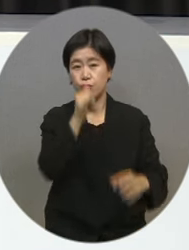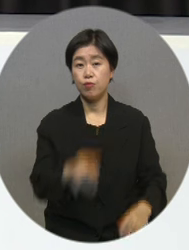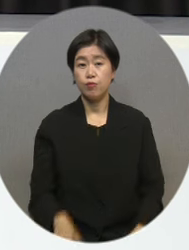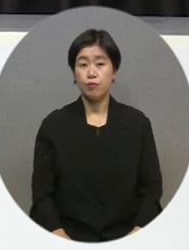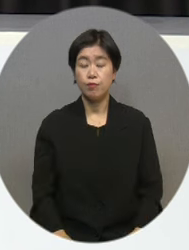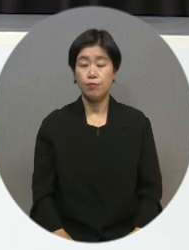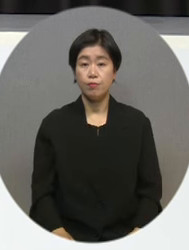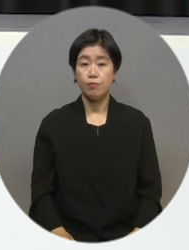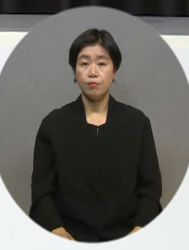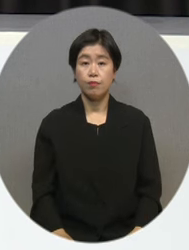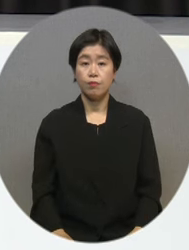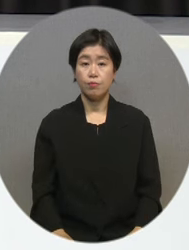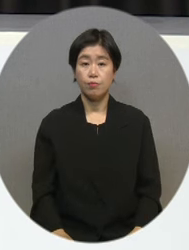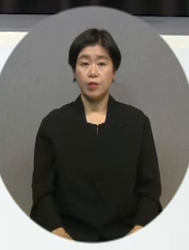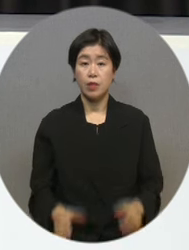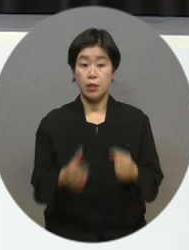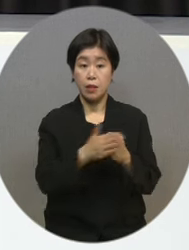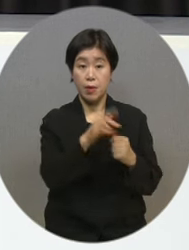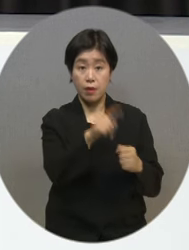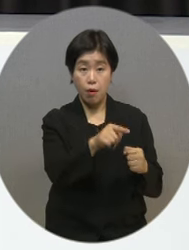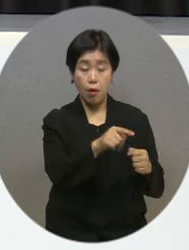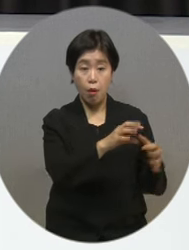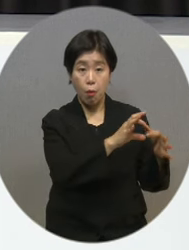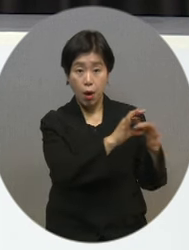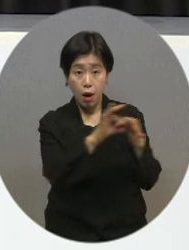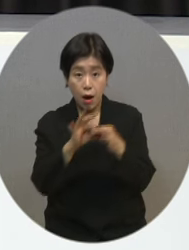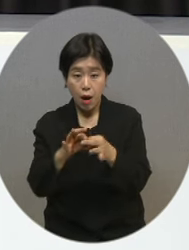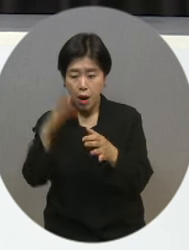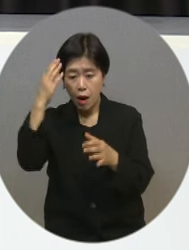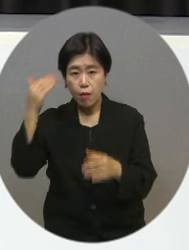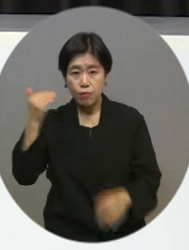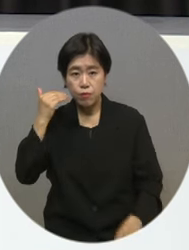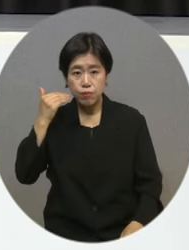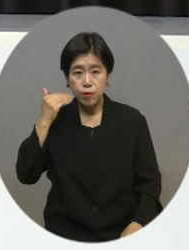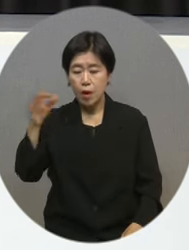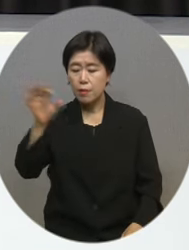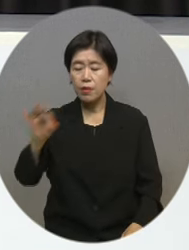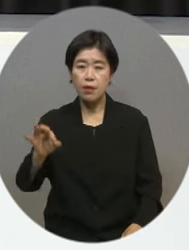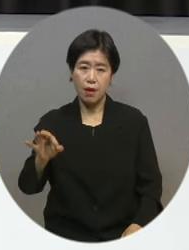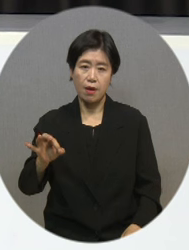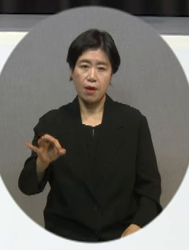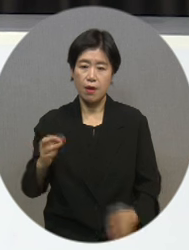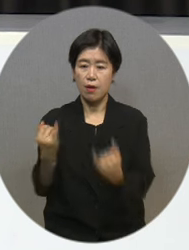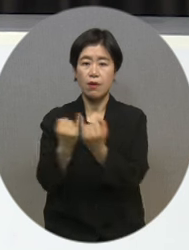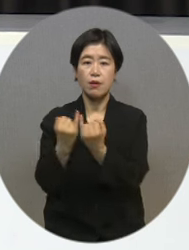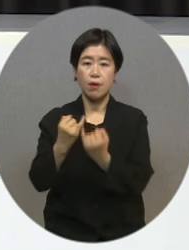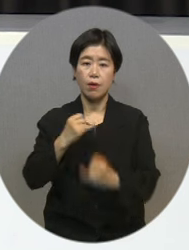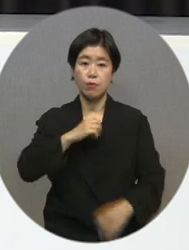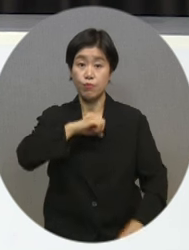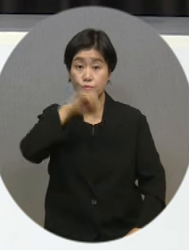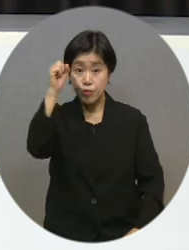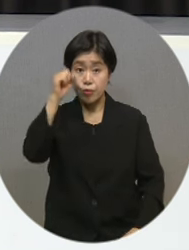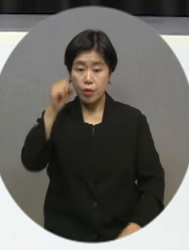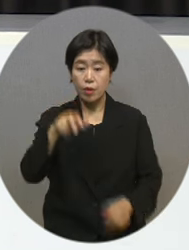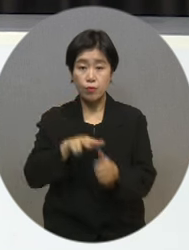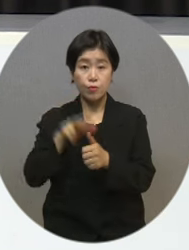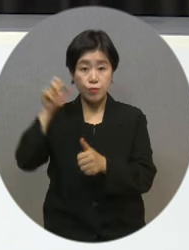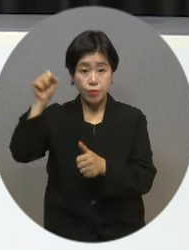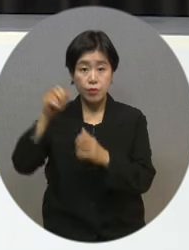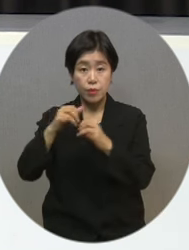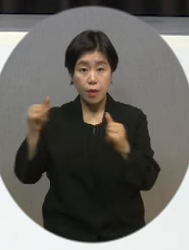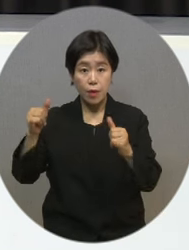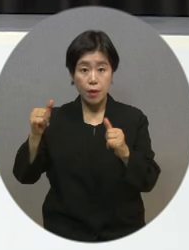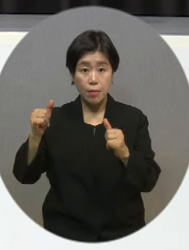50%를 여성으로 하게끔 법률이 바뀌었습니다. 그것이 이제 국제사회가 요구하는 성평등한